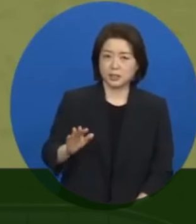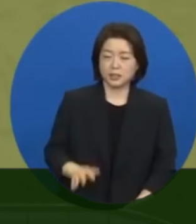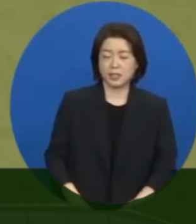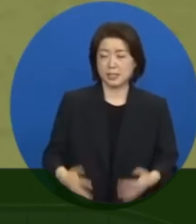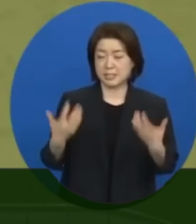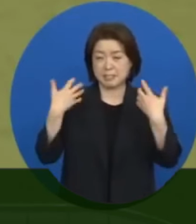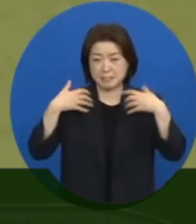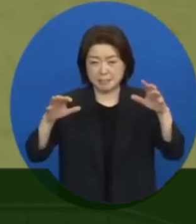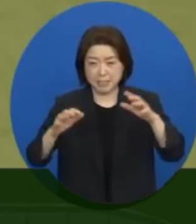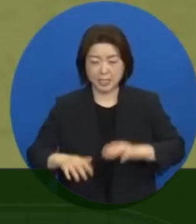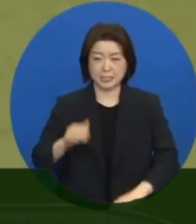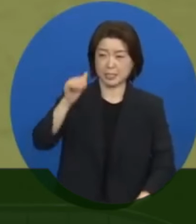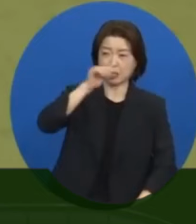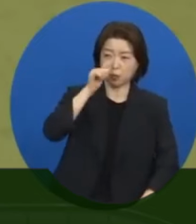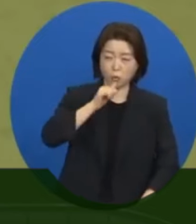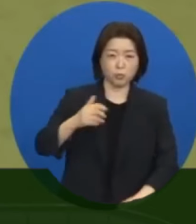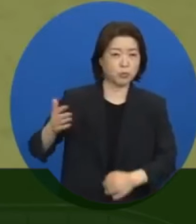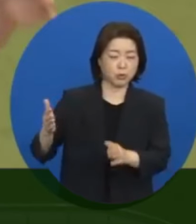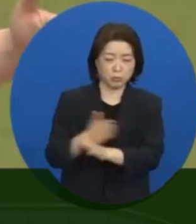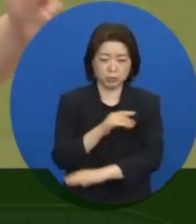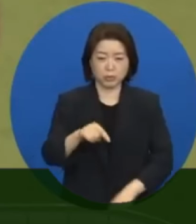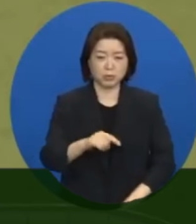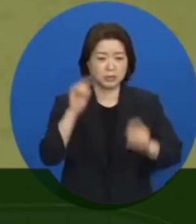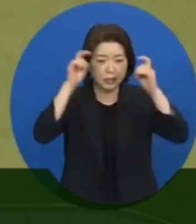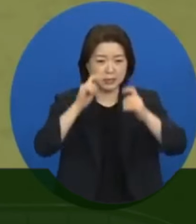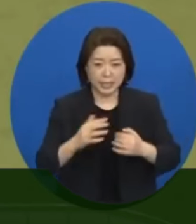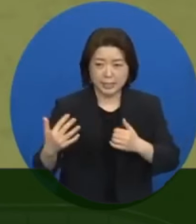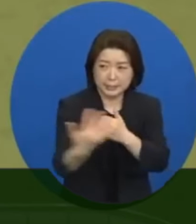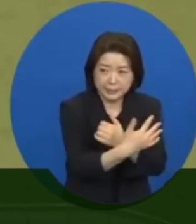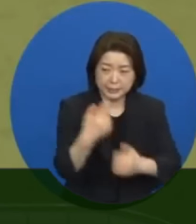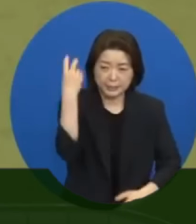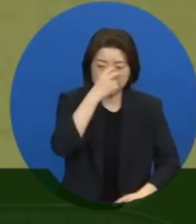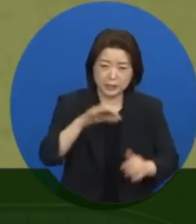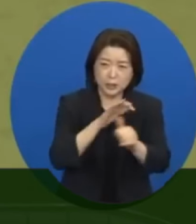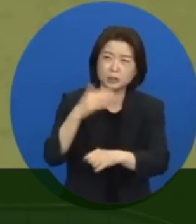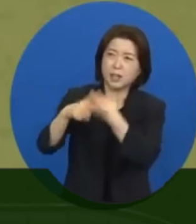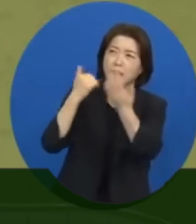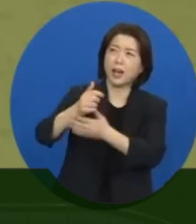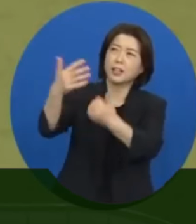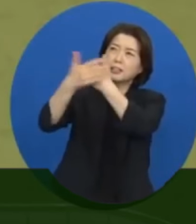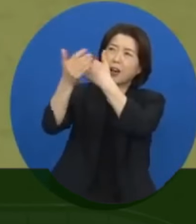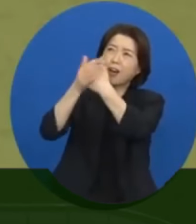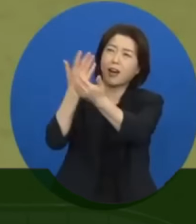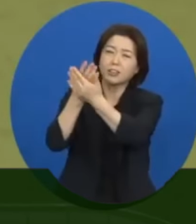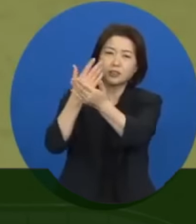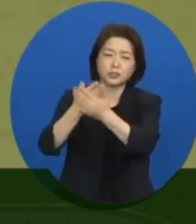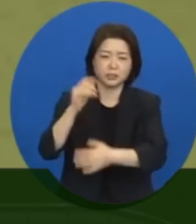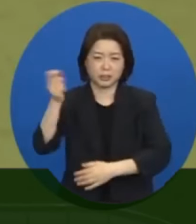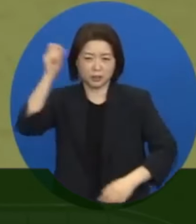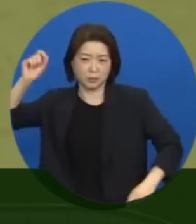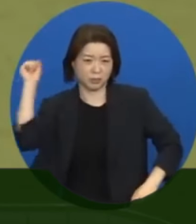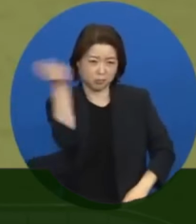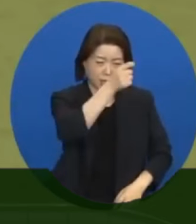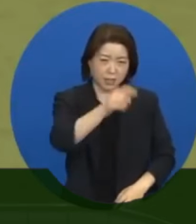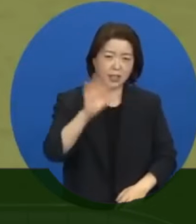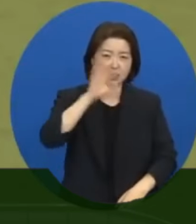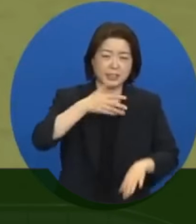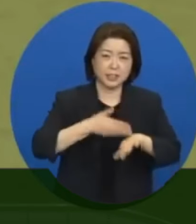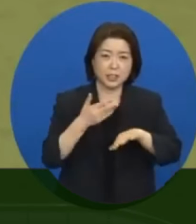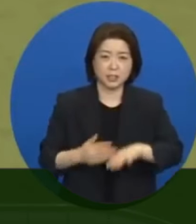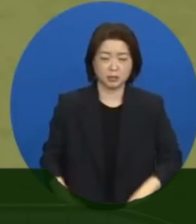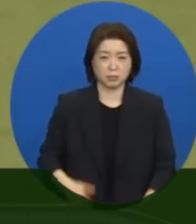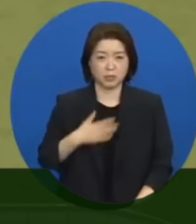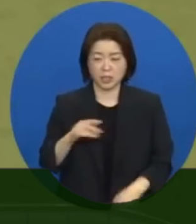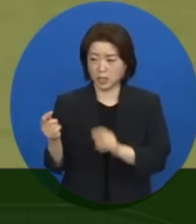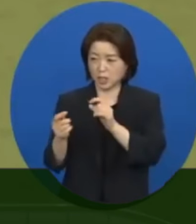거물로부터 양떼를 지켜내는 가운데이 양떼 내가 지킬 거야 하나님 도와주세요 하면서 막 돌팔 연습하면서 만일 내가